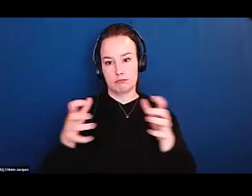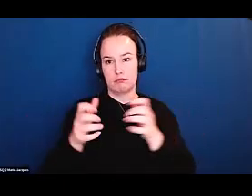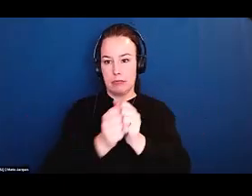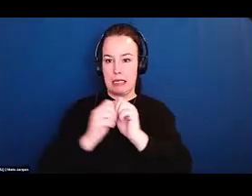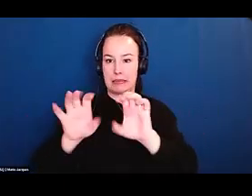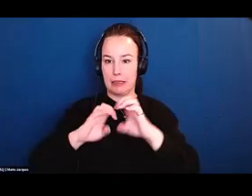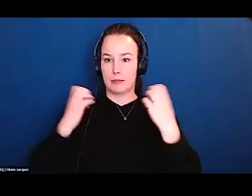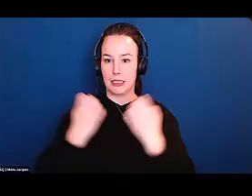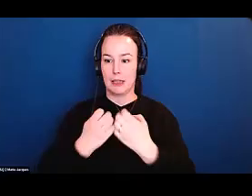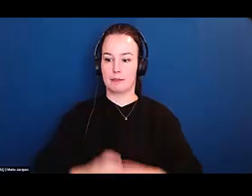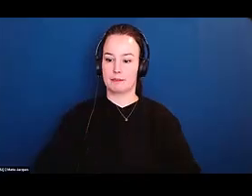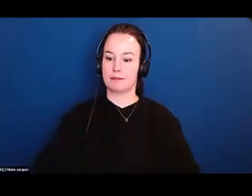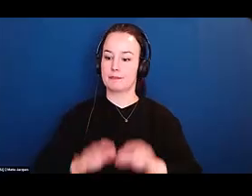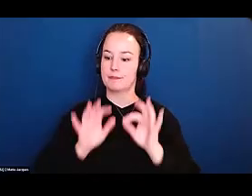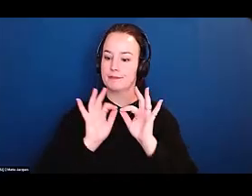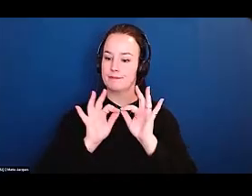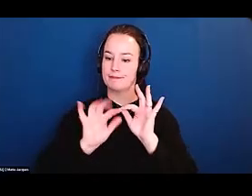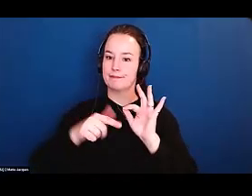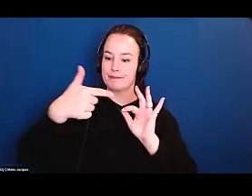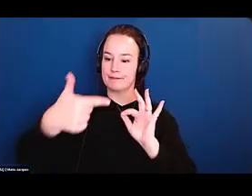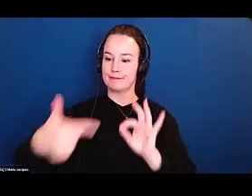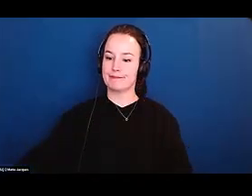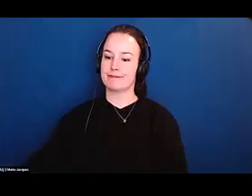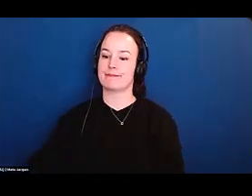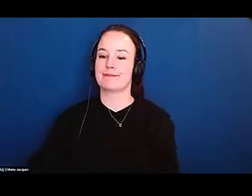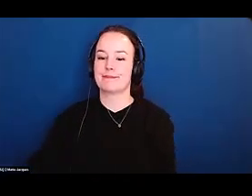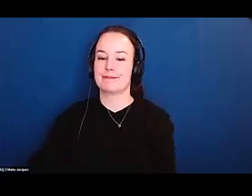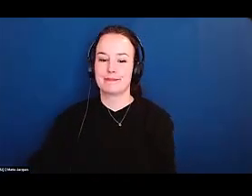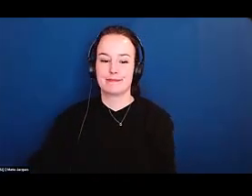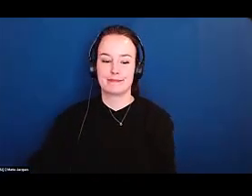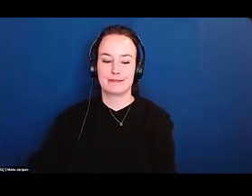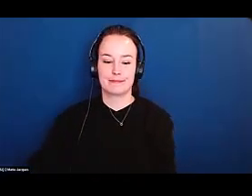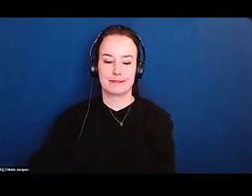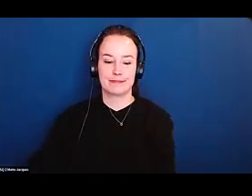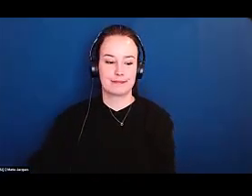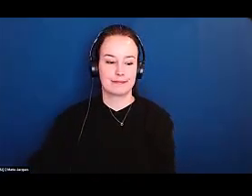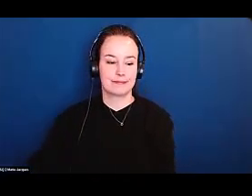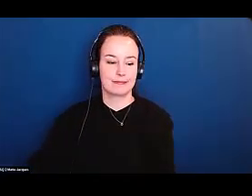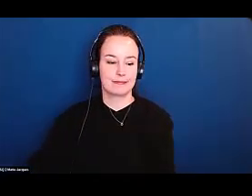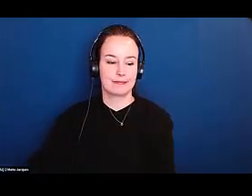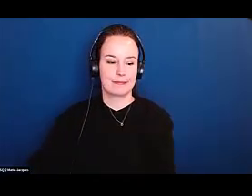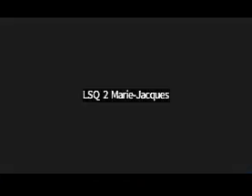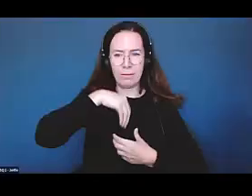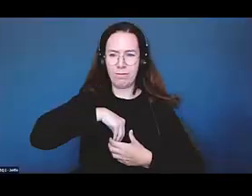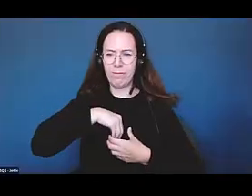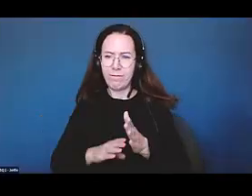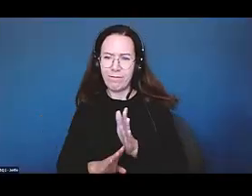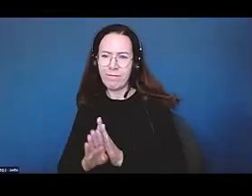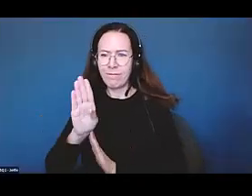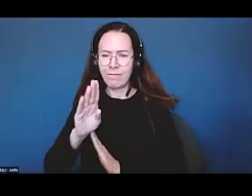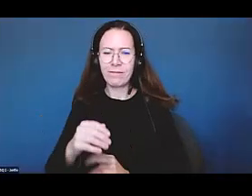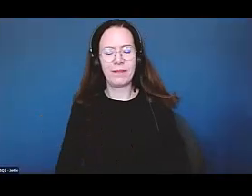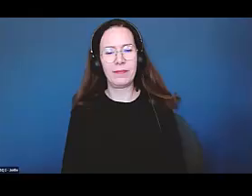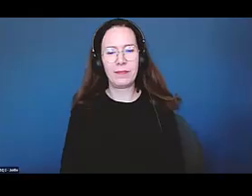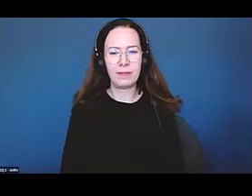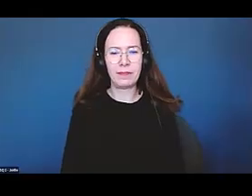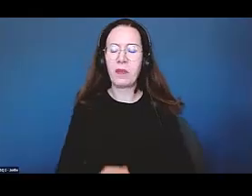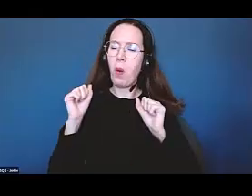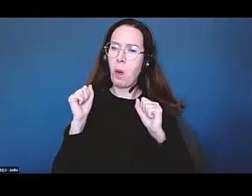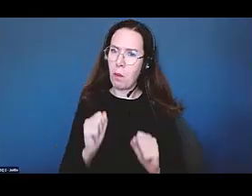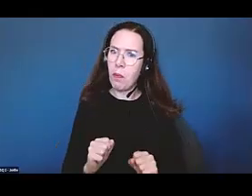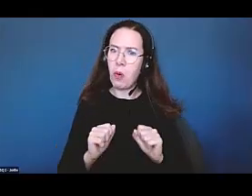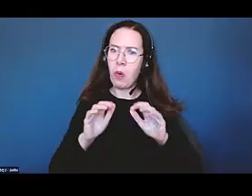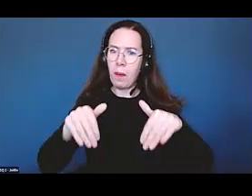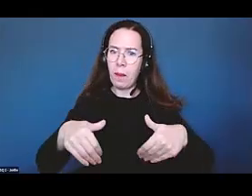de nous rassembler en tant qu'équipe et d'améliorer notre environnement, mais aussi notre environnement intérieur. Cela nous permet